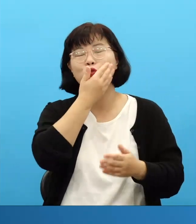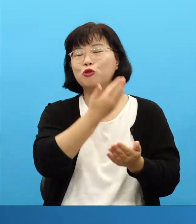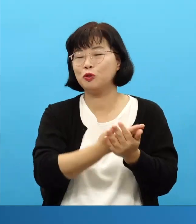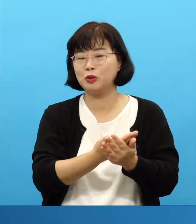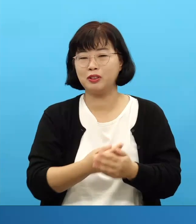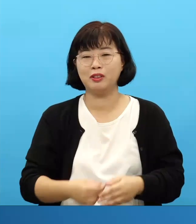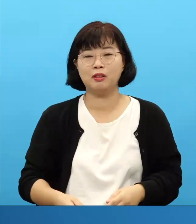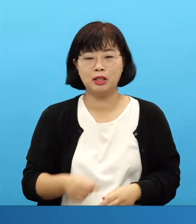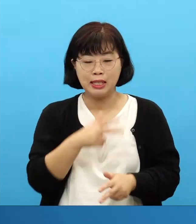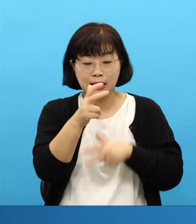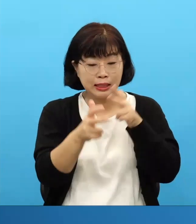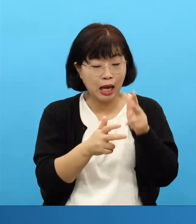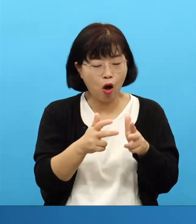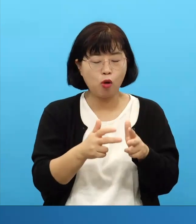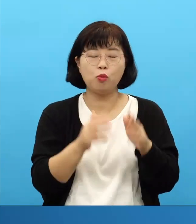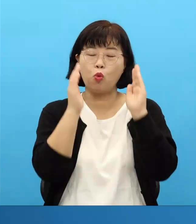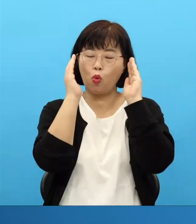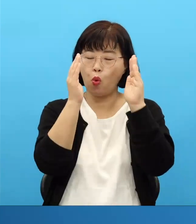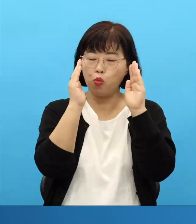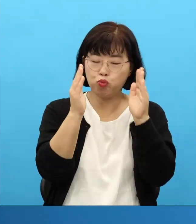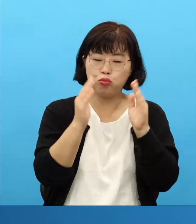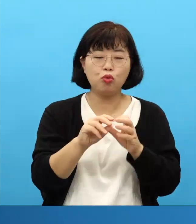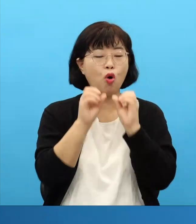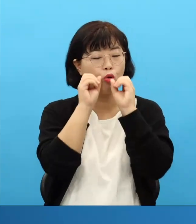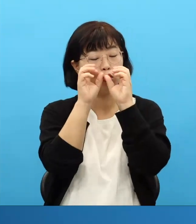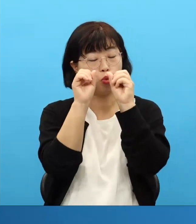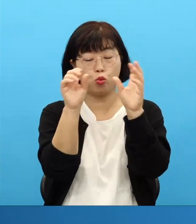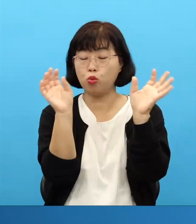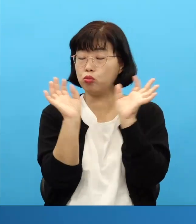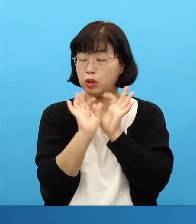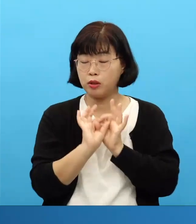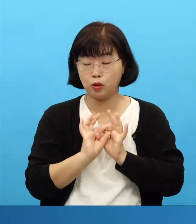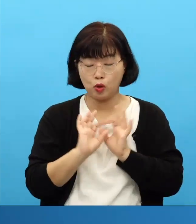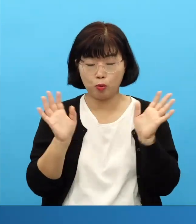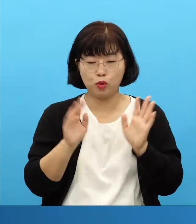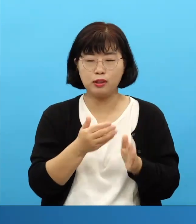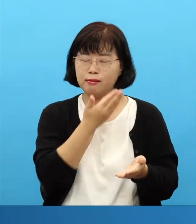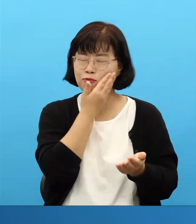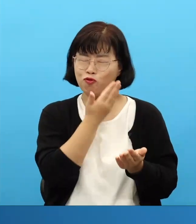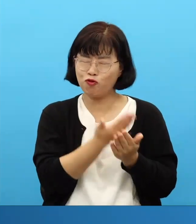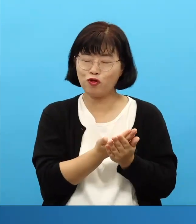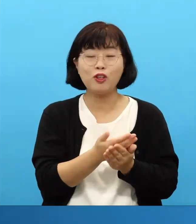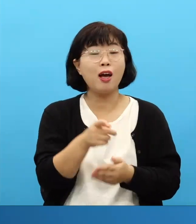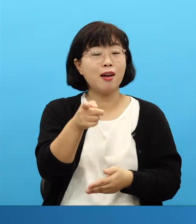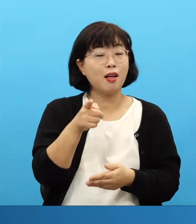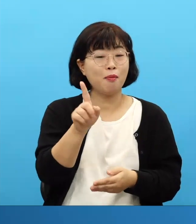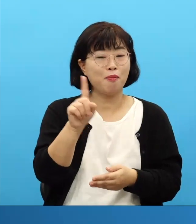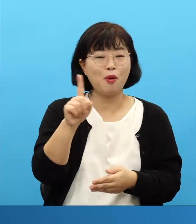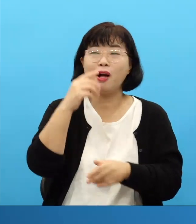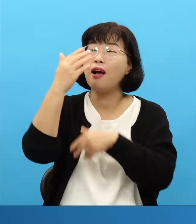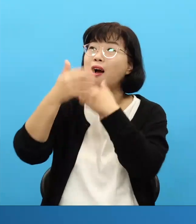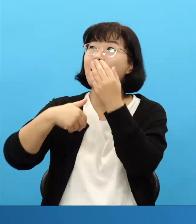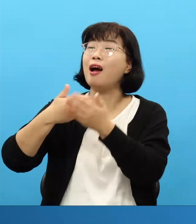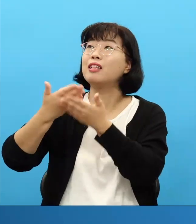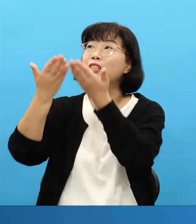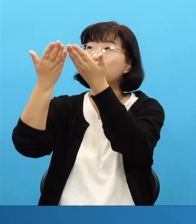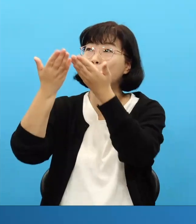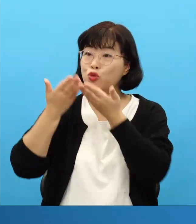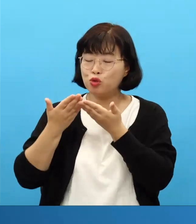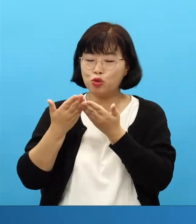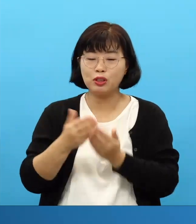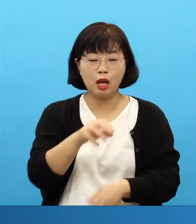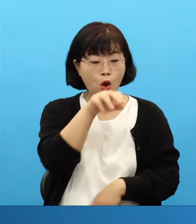사업을 하든, 학업을 하든, 전도로 가든, whether you do your business, whether you run your church, or when you evangelize, you have to do